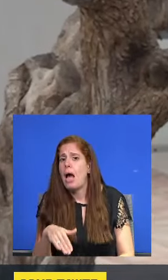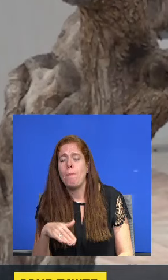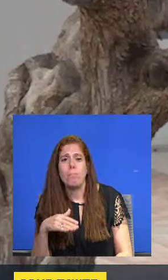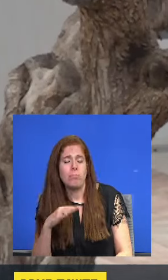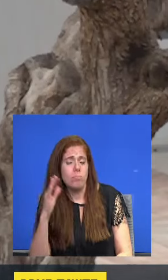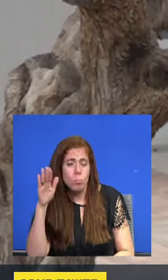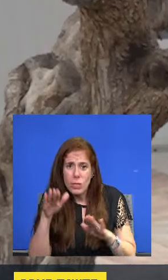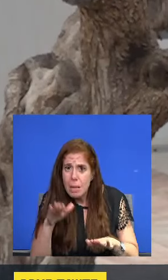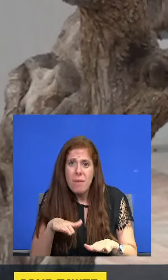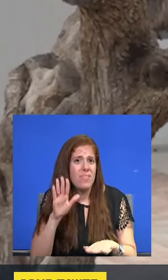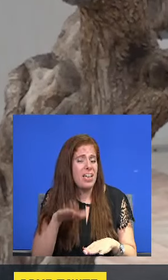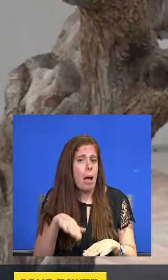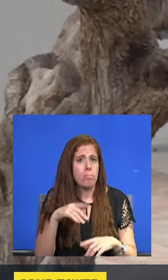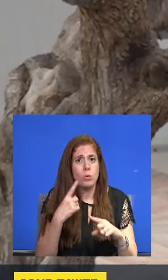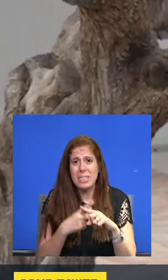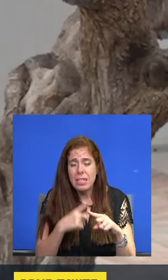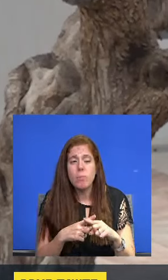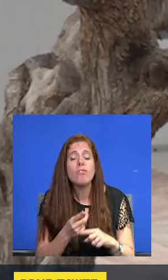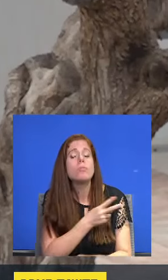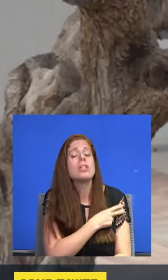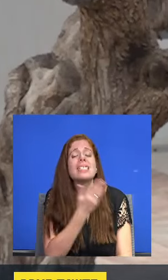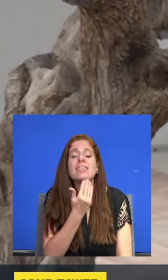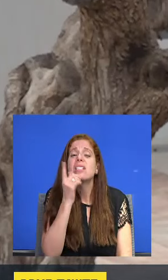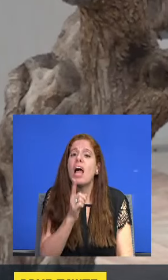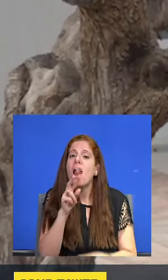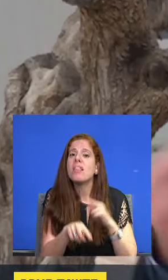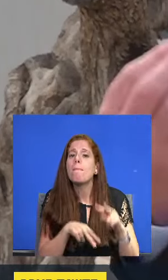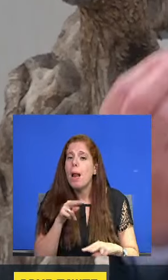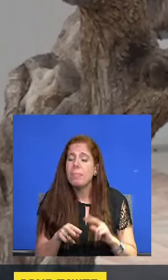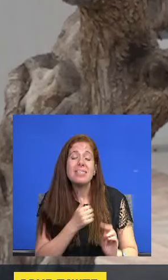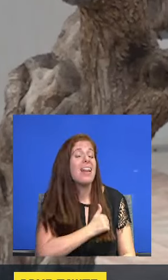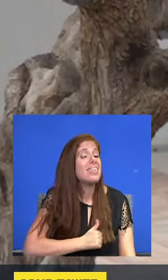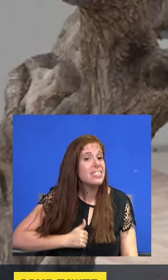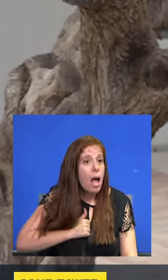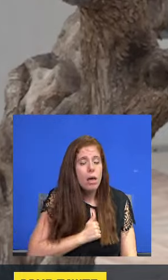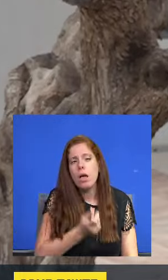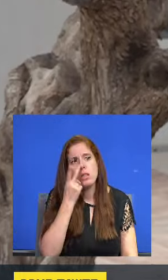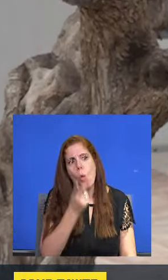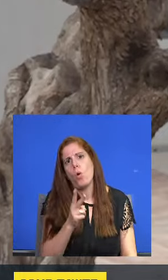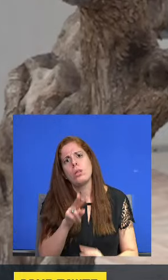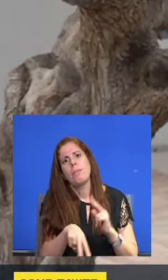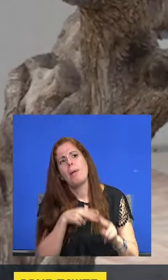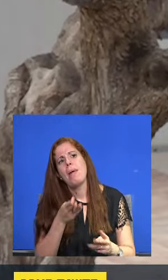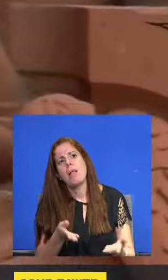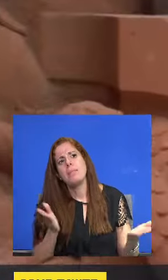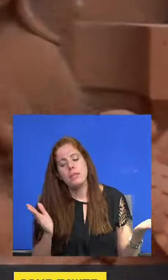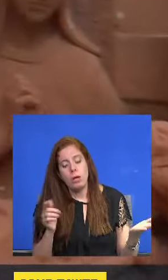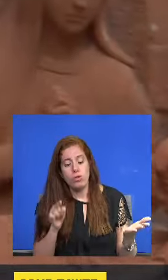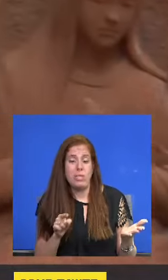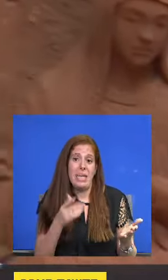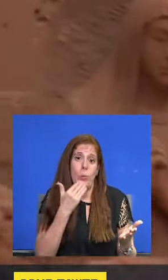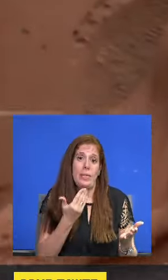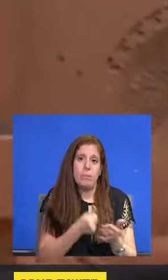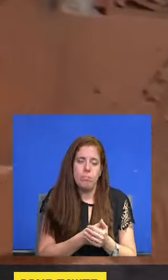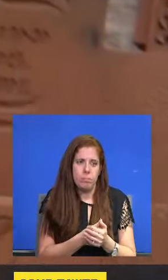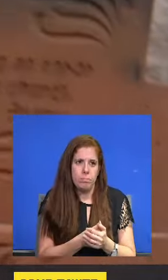ומשטרת ישראל צריכה לטפל בדבר הזה במלוא החומרה. לצערי, אני לא רואה אותה מטפלת בזה כאשר מדובר ביהודים.